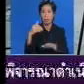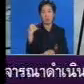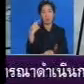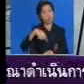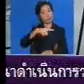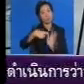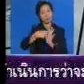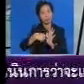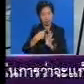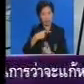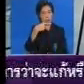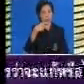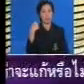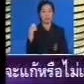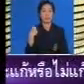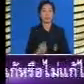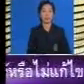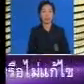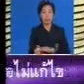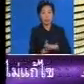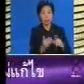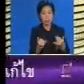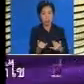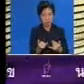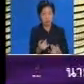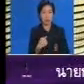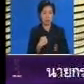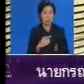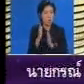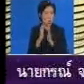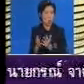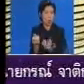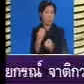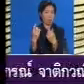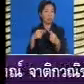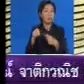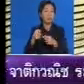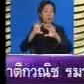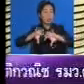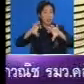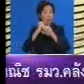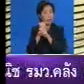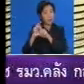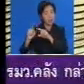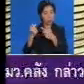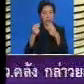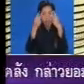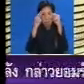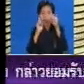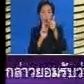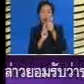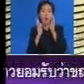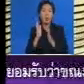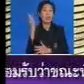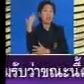2009นี่แหละครับวันนี้มีซุ่มมีเสียงนะครับของคนที่เคยอยู่ในภาครัฐกันมานะครับนั่นคืออดีตรองนายกรัฐมนตรีนะ